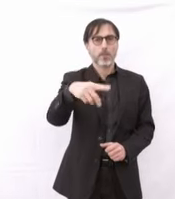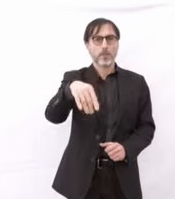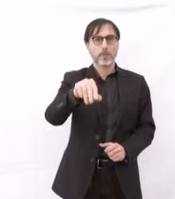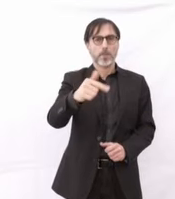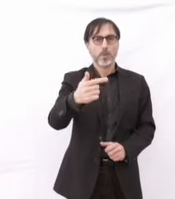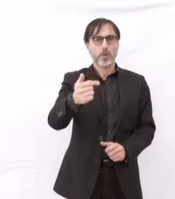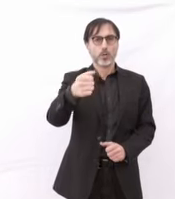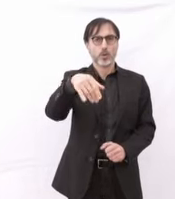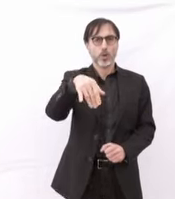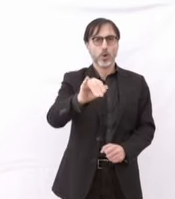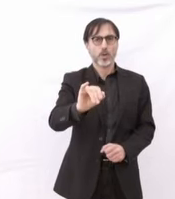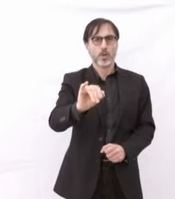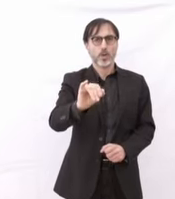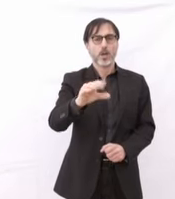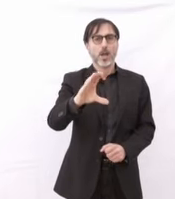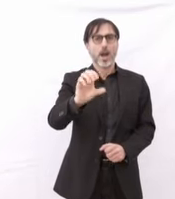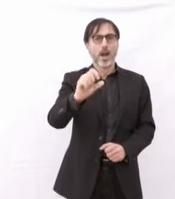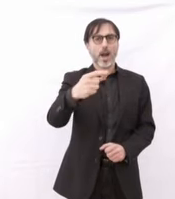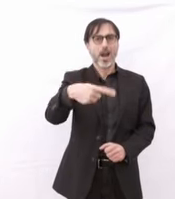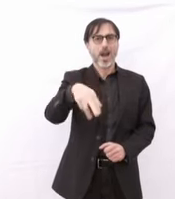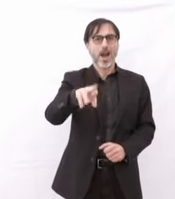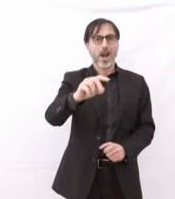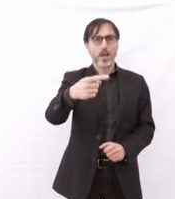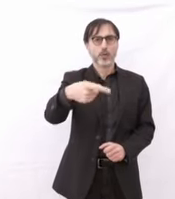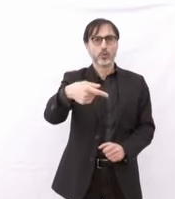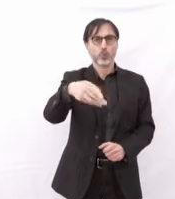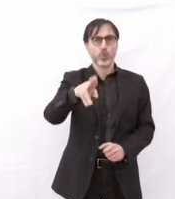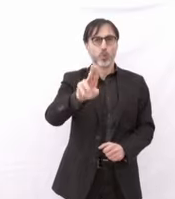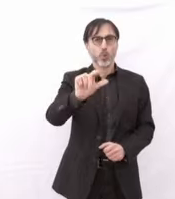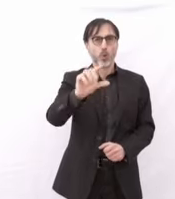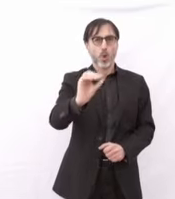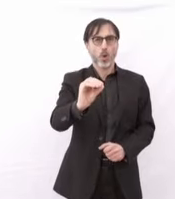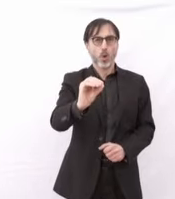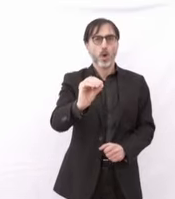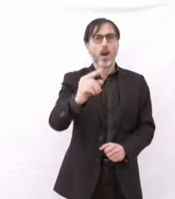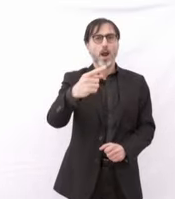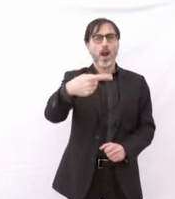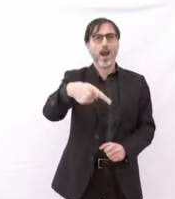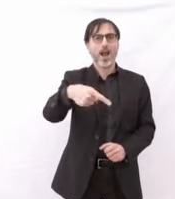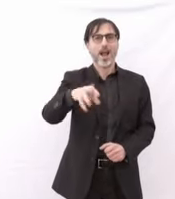Pittoni, Raffaele Gargiulo, Raffaele Granata,